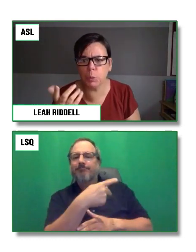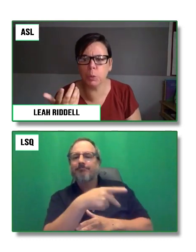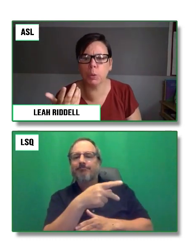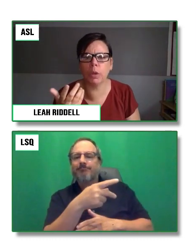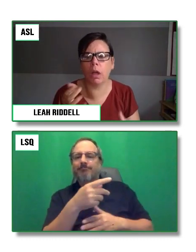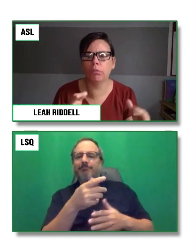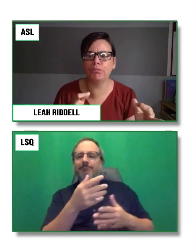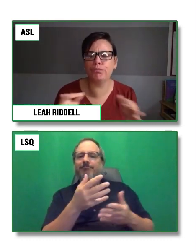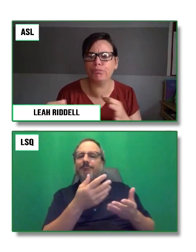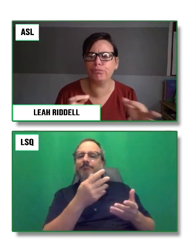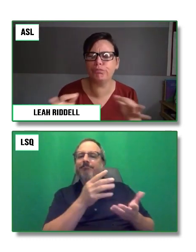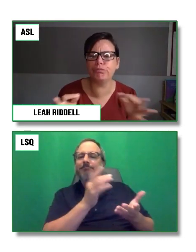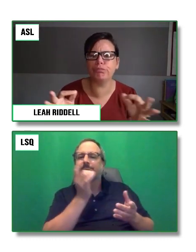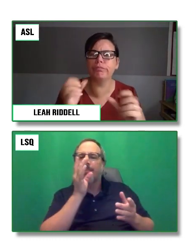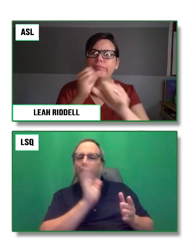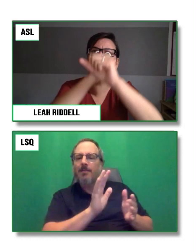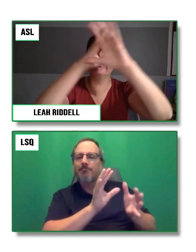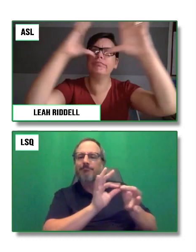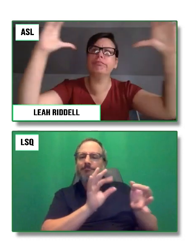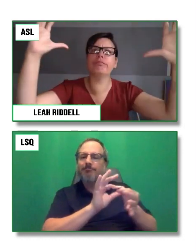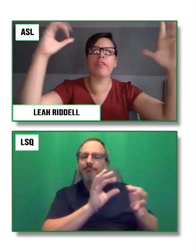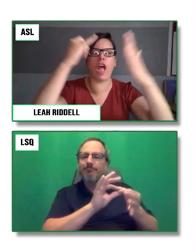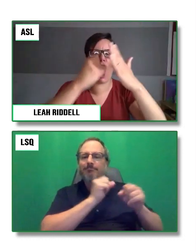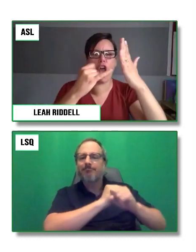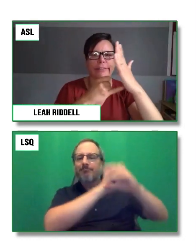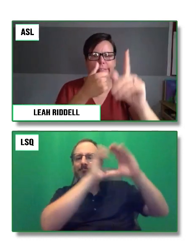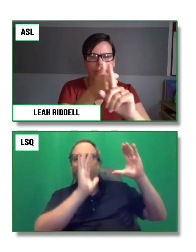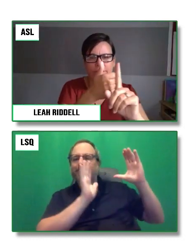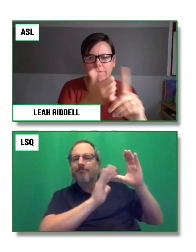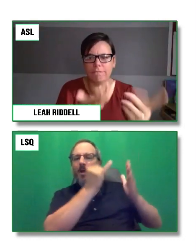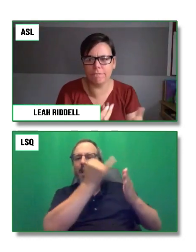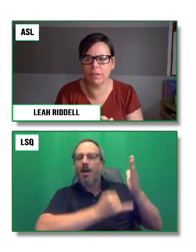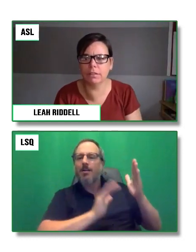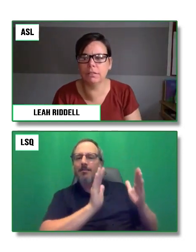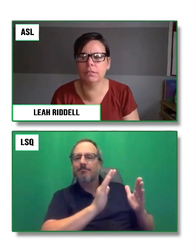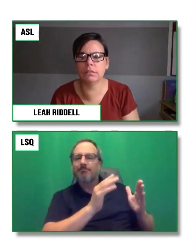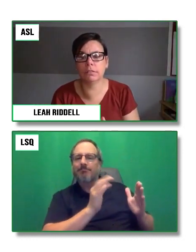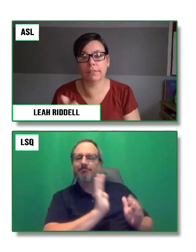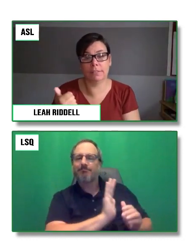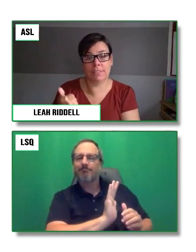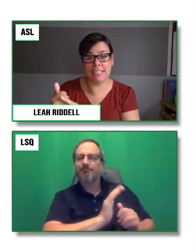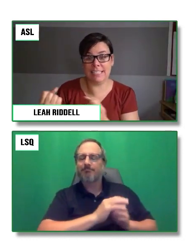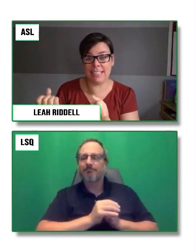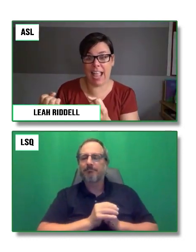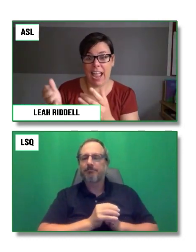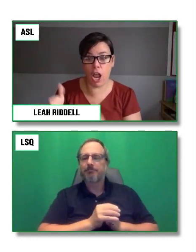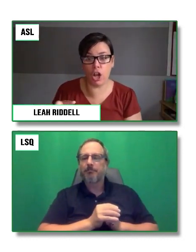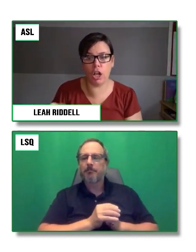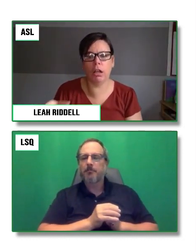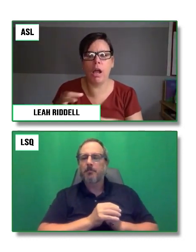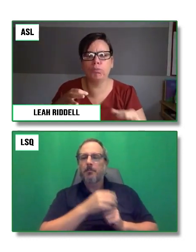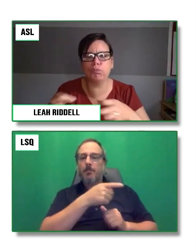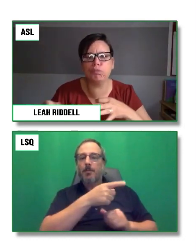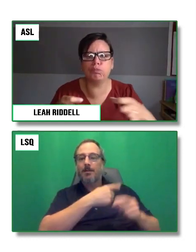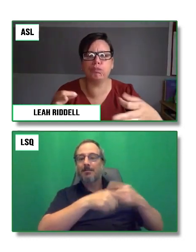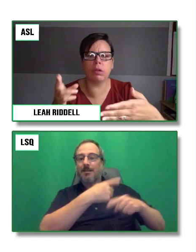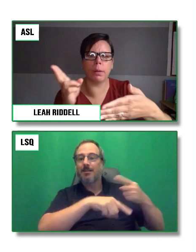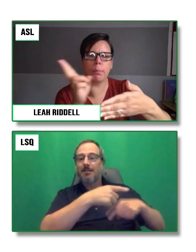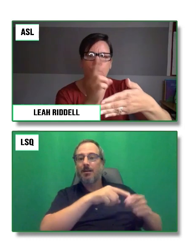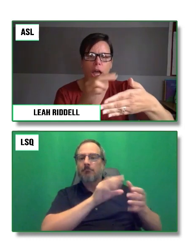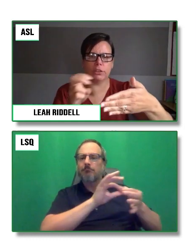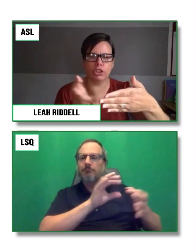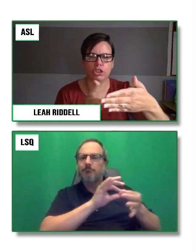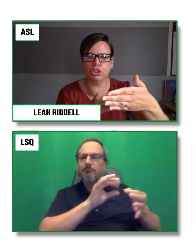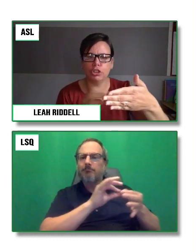une traduction avec l'accent de l'artiste. Je peux également obtenir plus d'informations, une